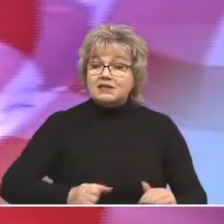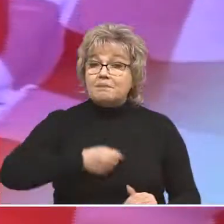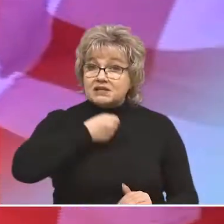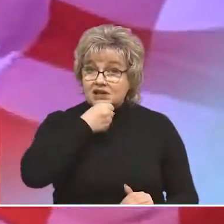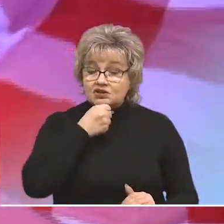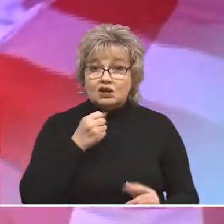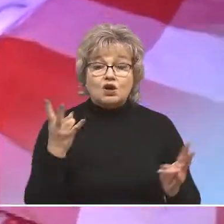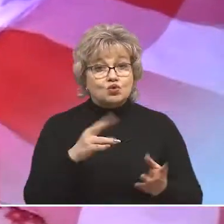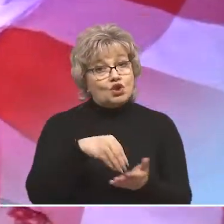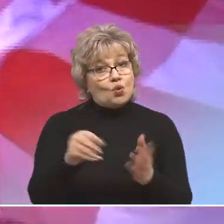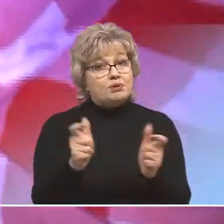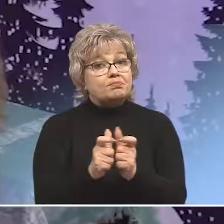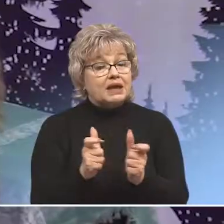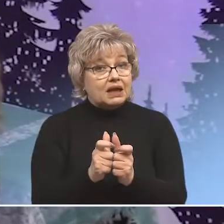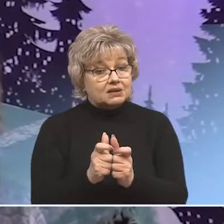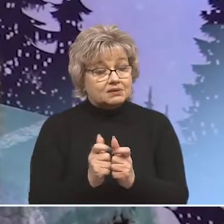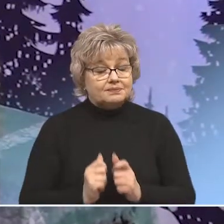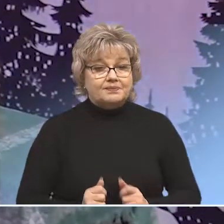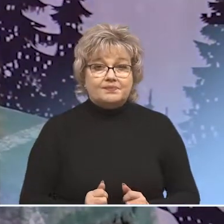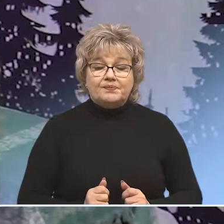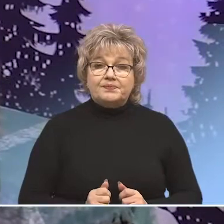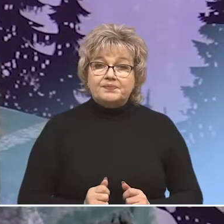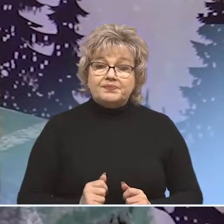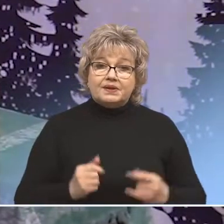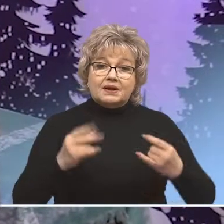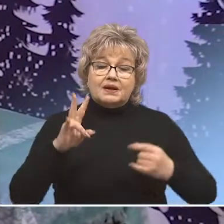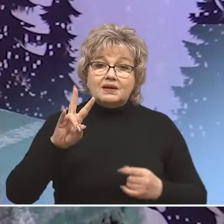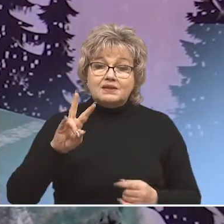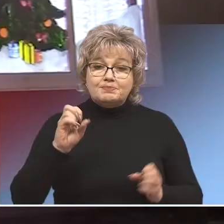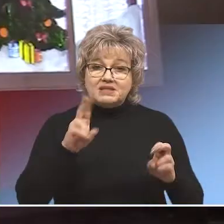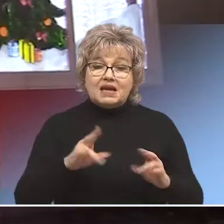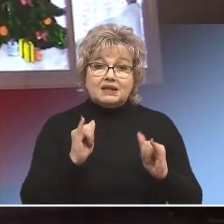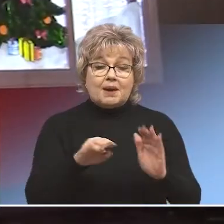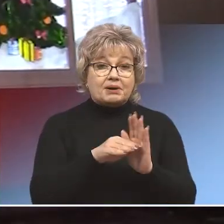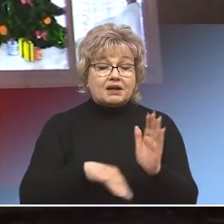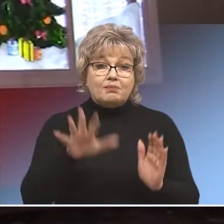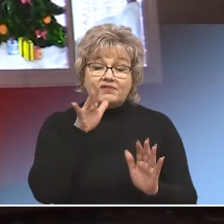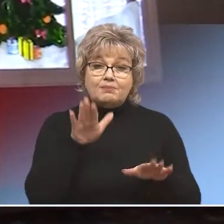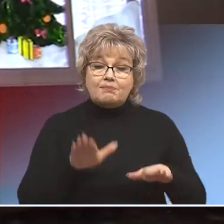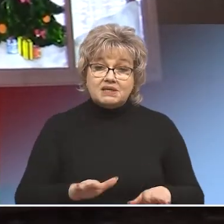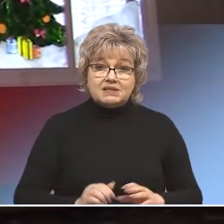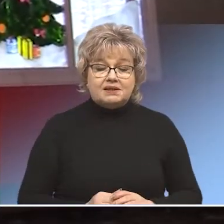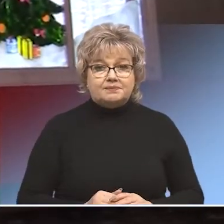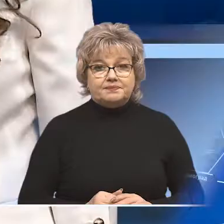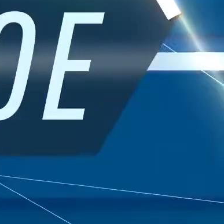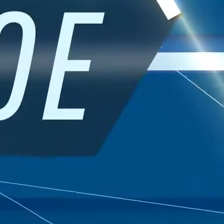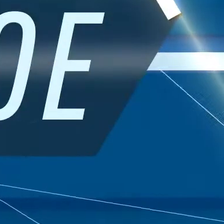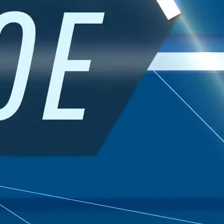детей постарше надо купить билет. Оксана Польникова, Степан Онут, телекомпания «Несвятая», специально для программы «Время